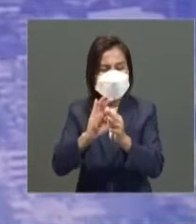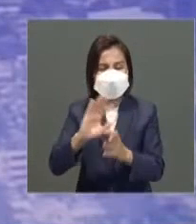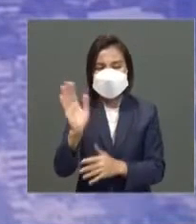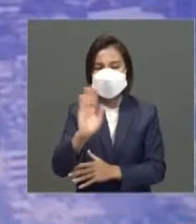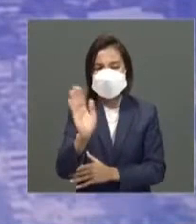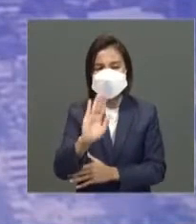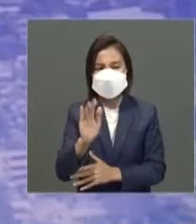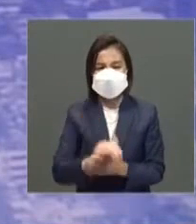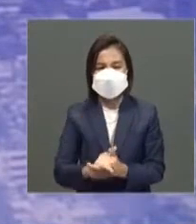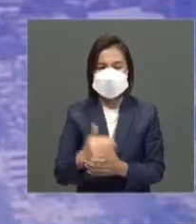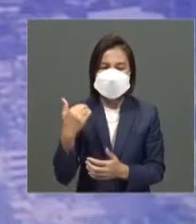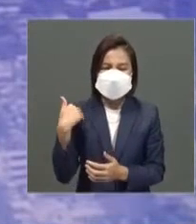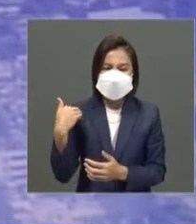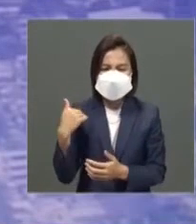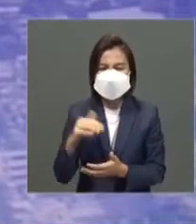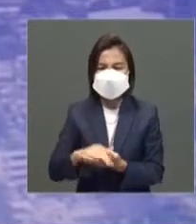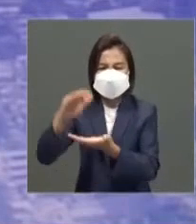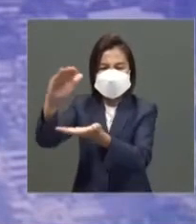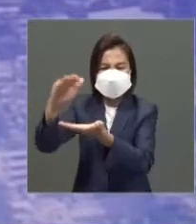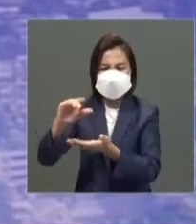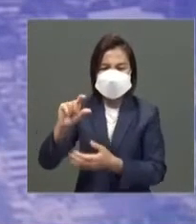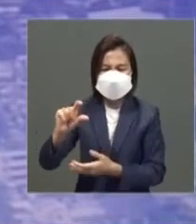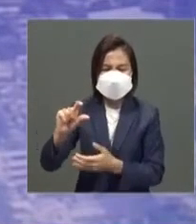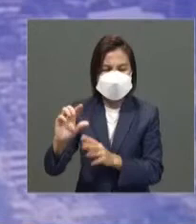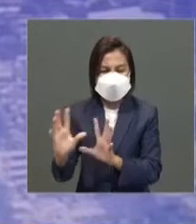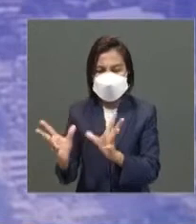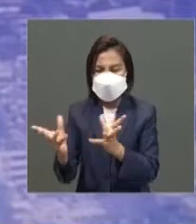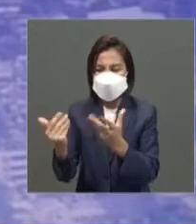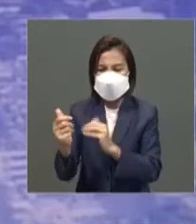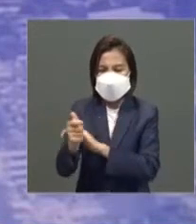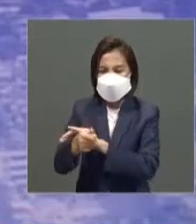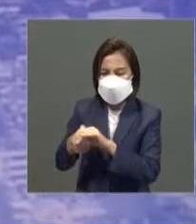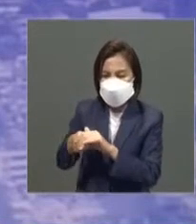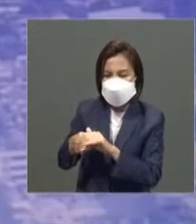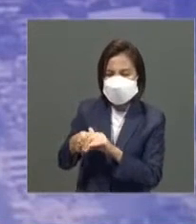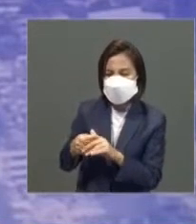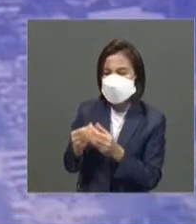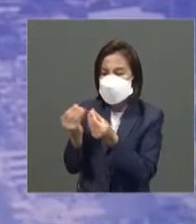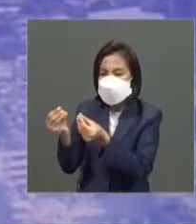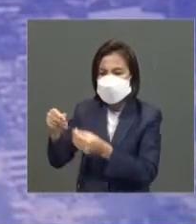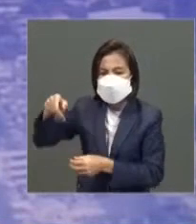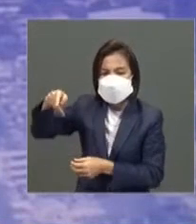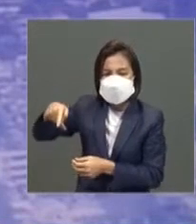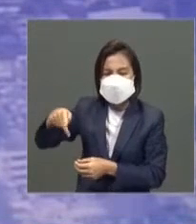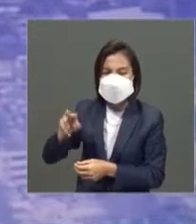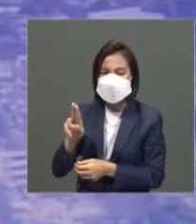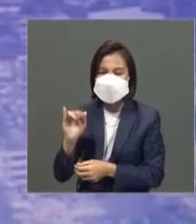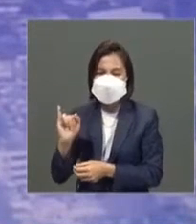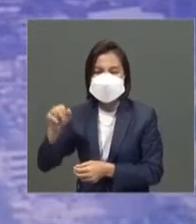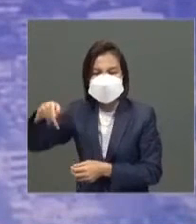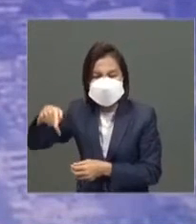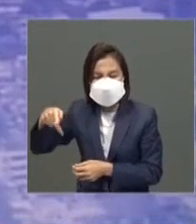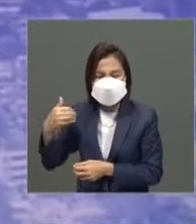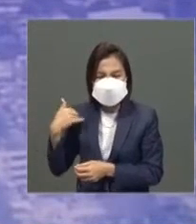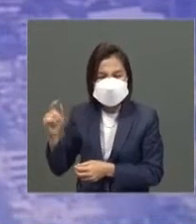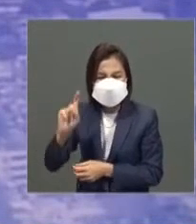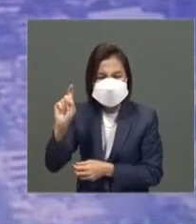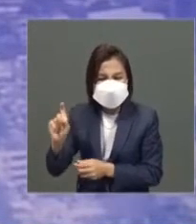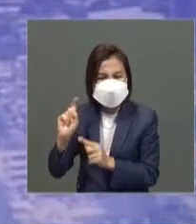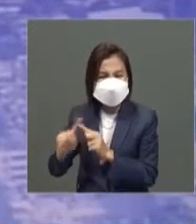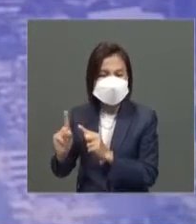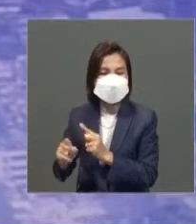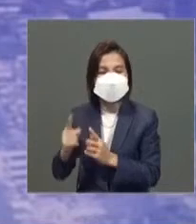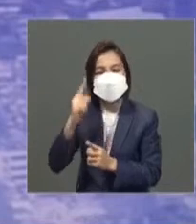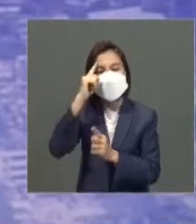จะมีโดสจะมีล็อตไหนที่มีการสูญหายสามารถตรวจสอบได้นะครับในล็อตที่บริหารที่ได้รับบริจาคม